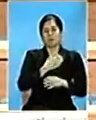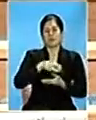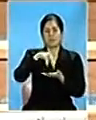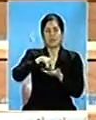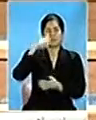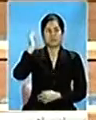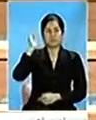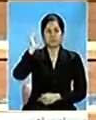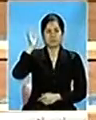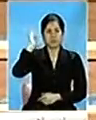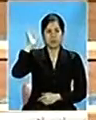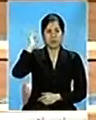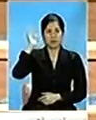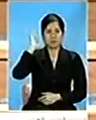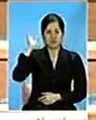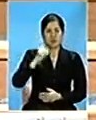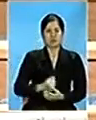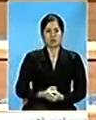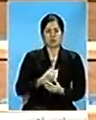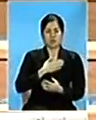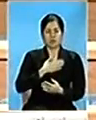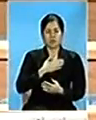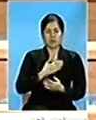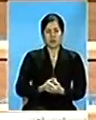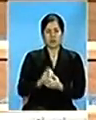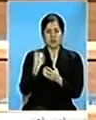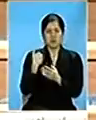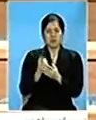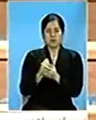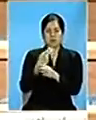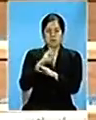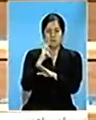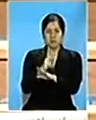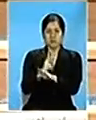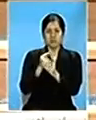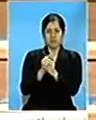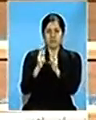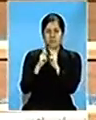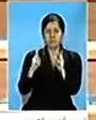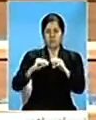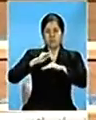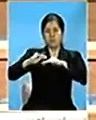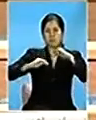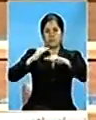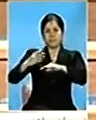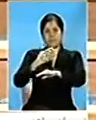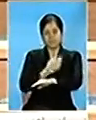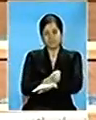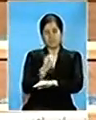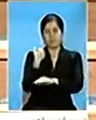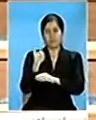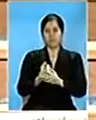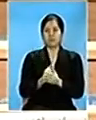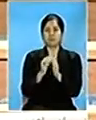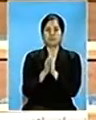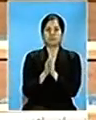อภิปรายนอกจากกระผมแล้วก็ยังมีท่านอดีตประธานคณะกรรมการการพัฒนาการเมืองการสื่อสารมวลชนและ